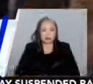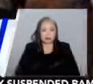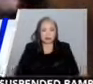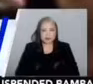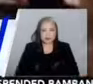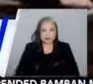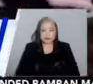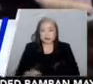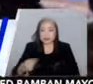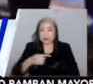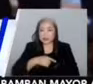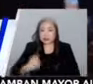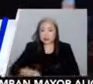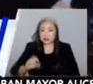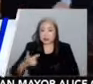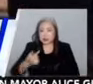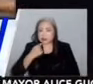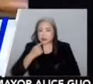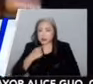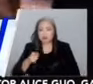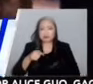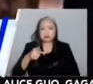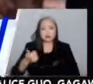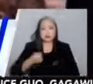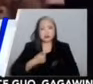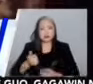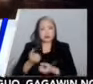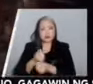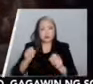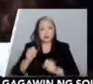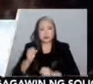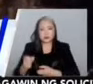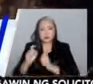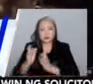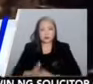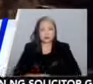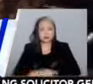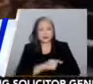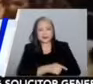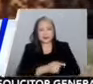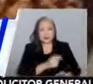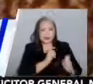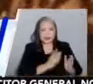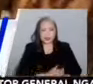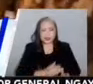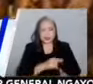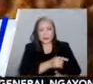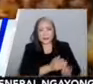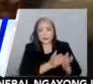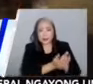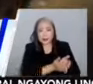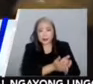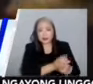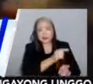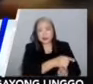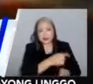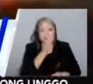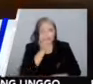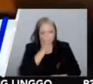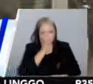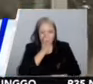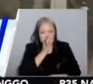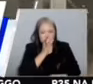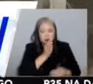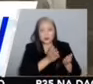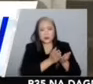nag-rescue sa mga Pilipino, kwento ng isa sa mga sugatan, isang bangka na mga Pilipino ang sumaklolo at naghatid sa kanila sa BRP